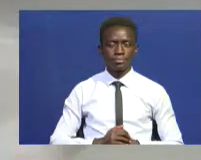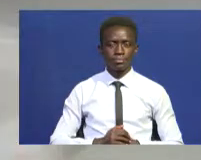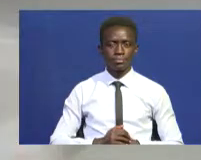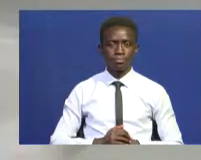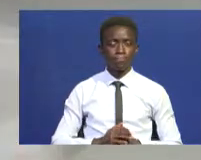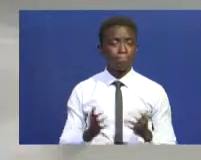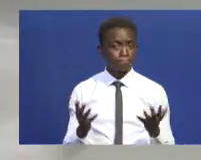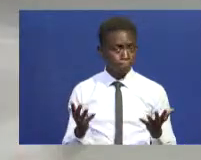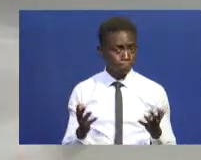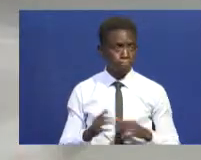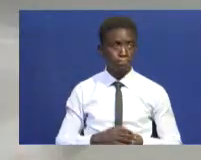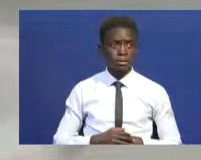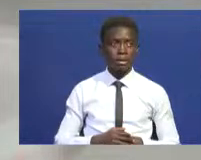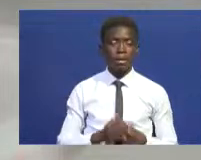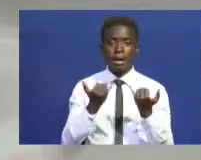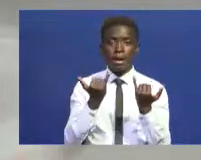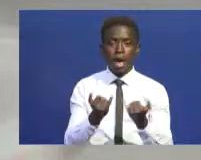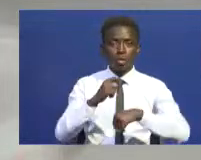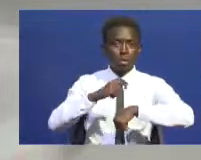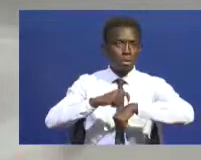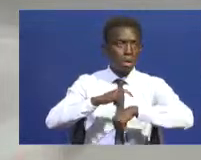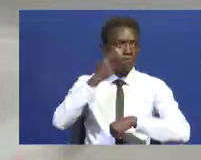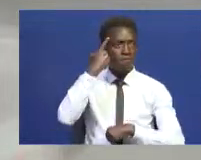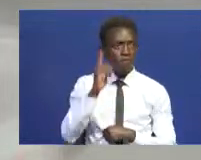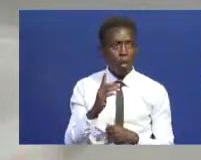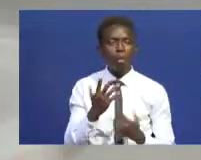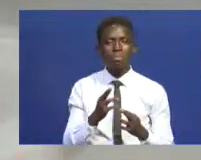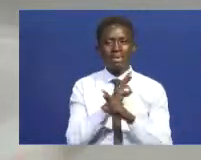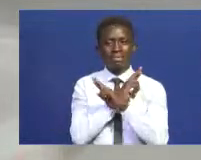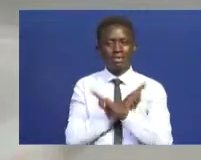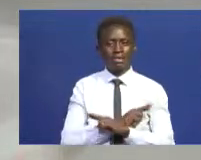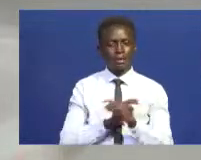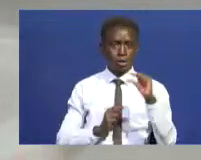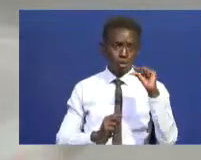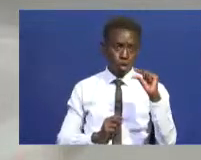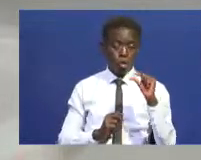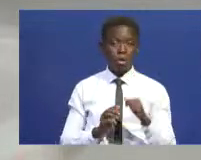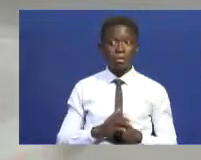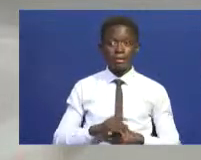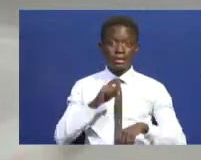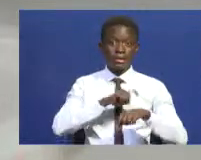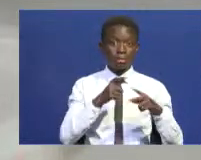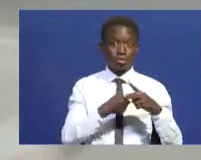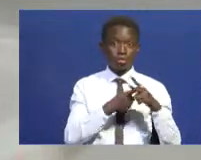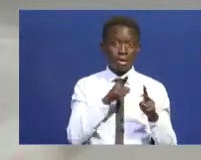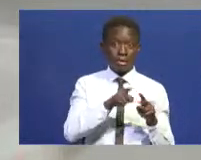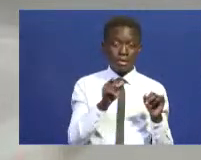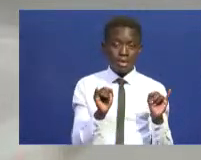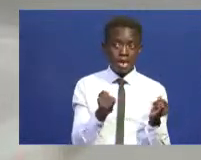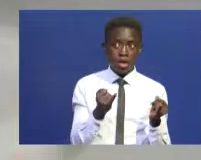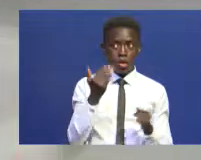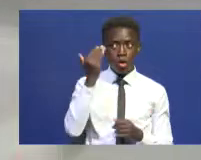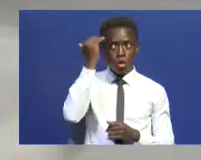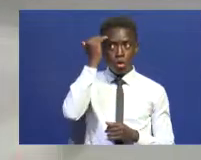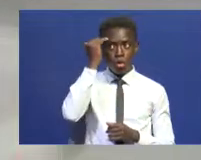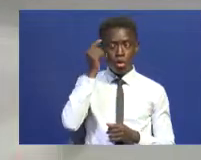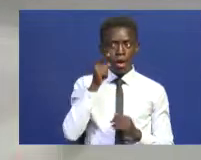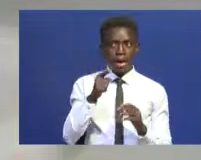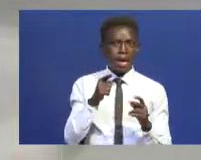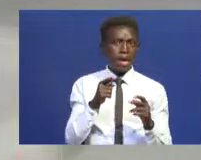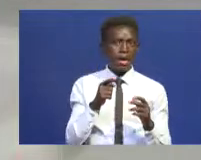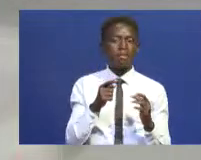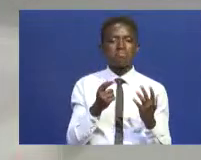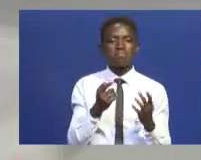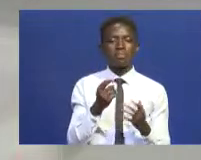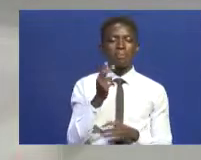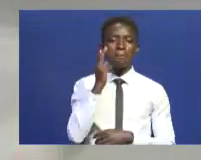Naam, mtazamaji, ni wakati wa kupata pumziko fupi na mwanzoni mwa taarifa hizi inaonekana Samuel alikuwa amenilemea.